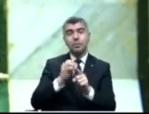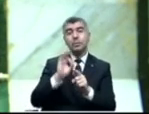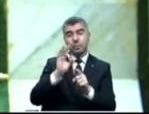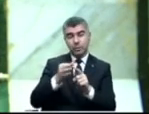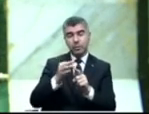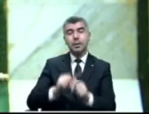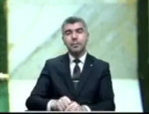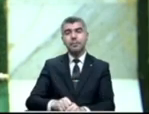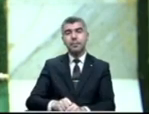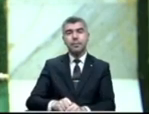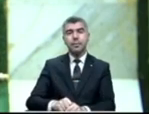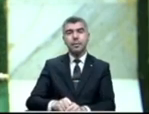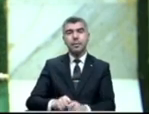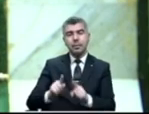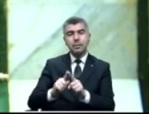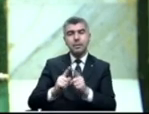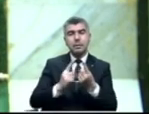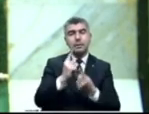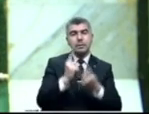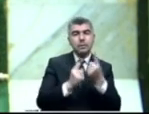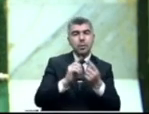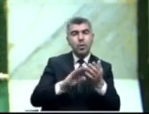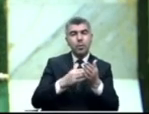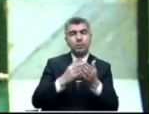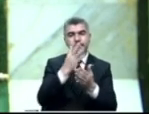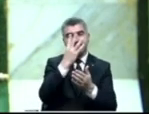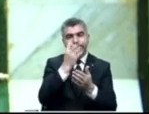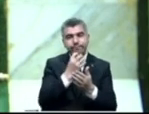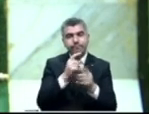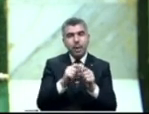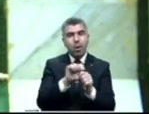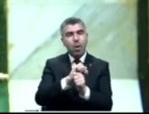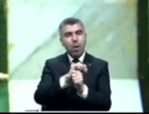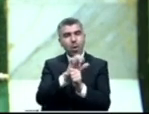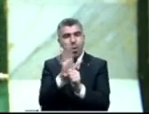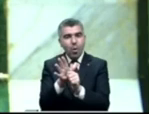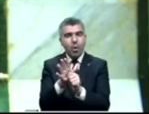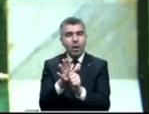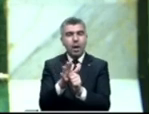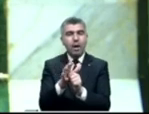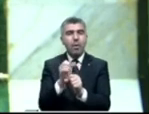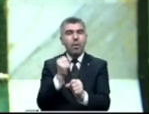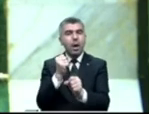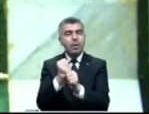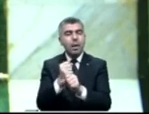قطعنا واحد الآلام الكبير اللي كان عندنا في كورونا، ولقينا اليد